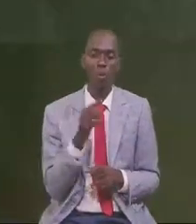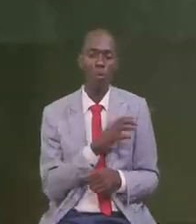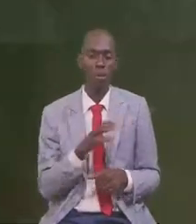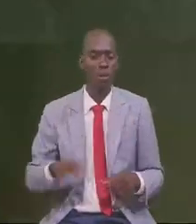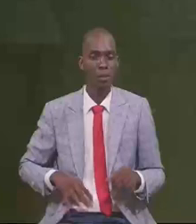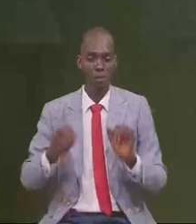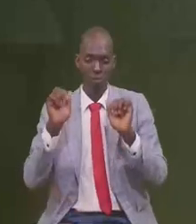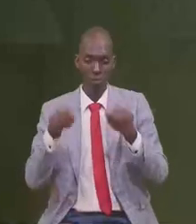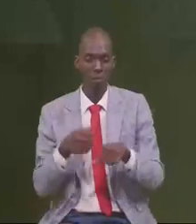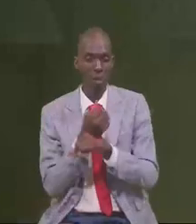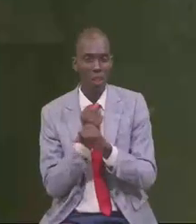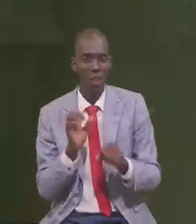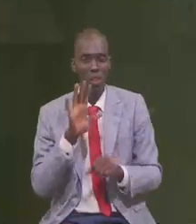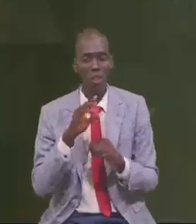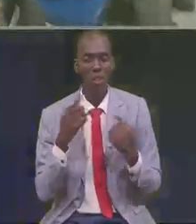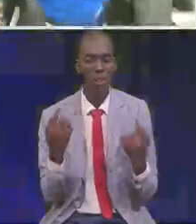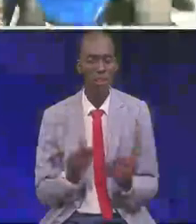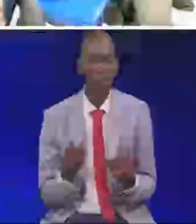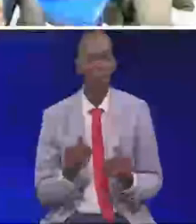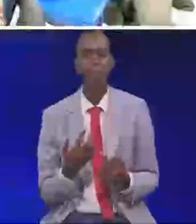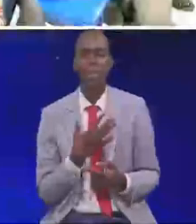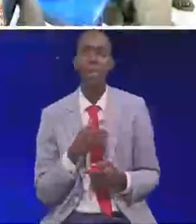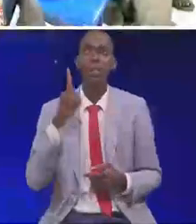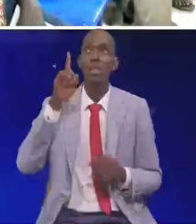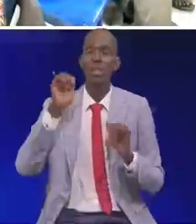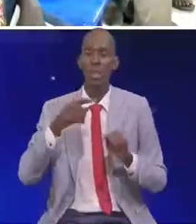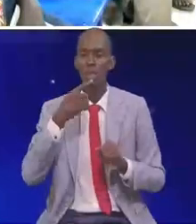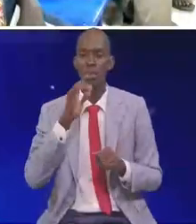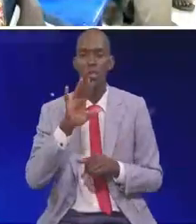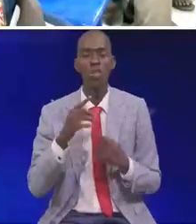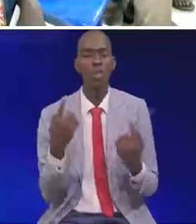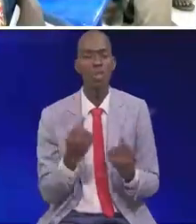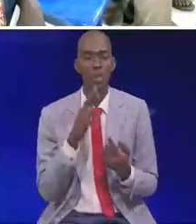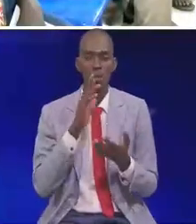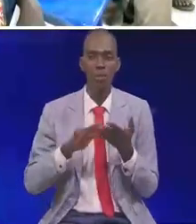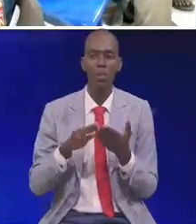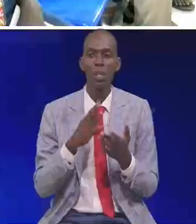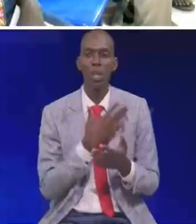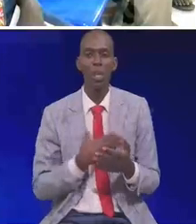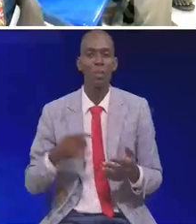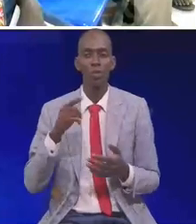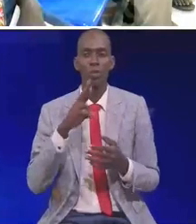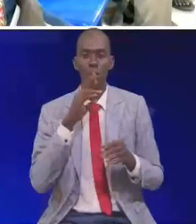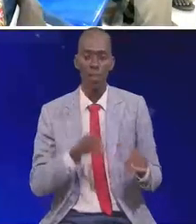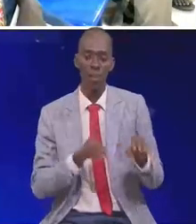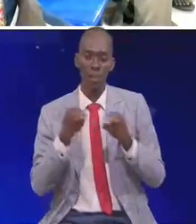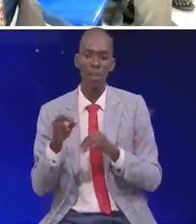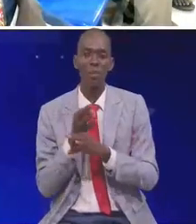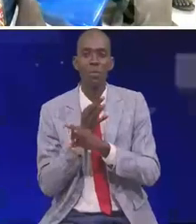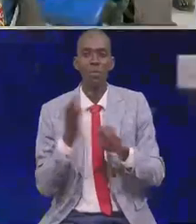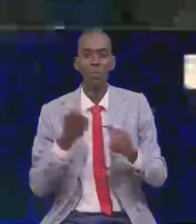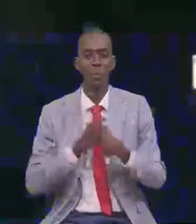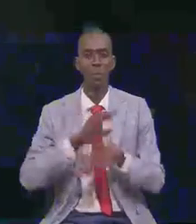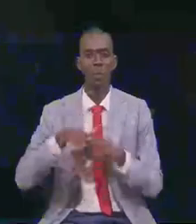tes péchés te sont pardonnés et tu es affranchi de tous ces péchés. Et ce